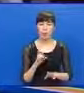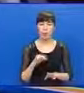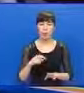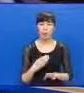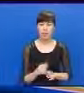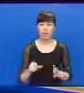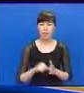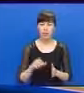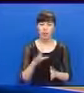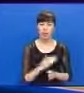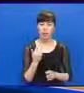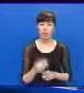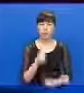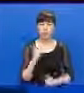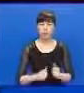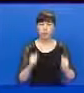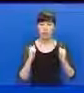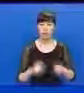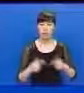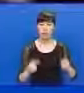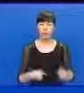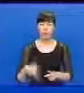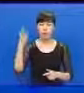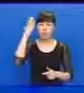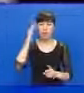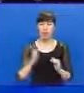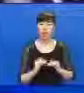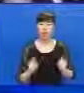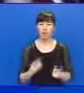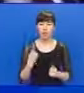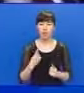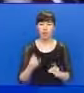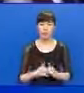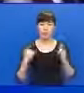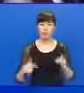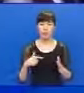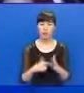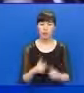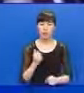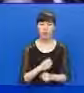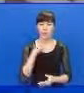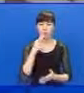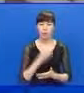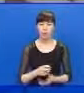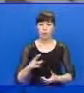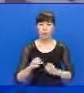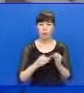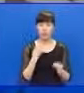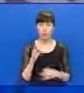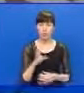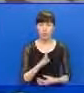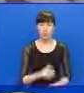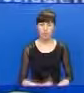Исабек қатысты. Онда әр спорт түрлері бойынша дарынды спортшылардың шеберлігін жетілдіру жөніндегі іс тәжірибелер талқыланды.